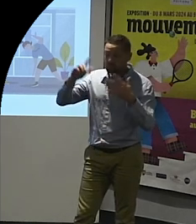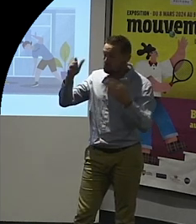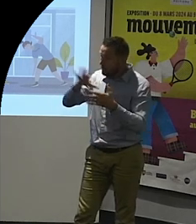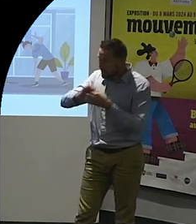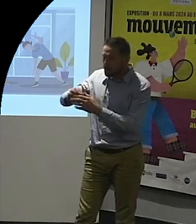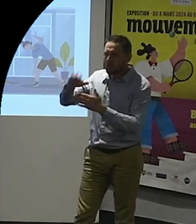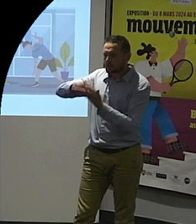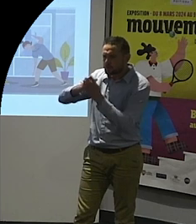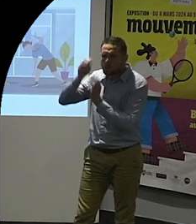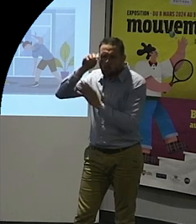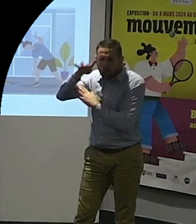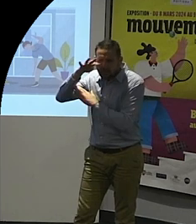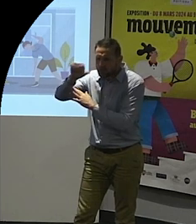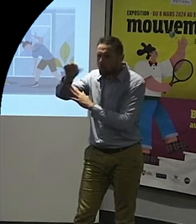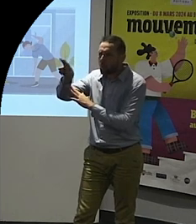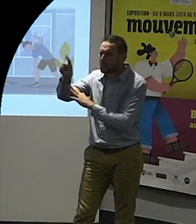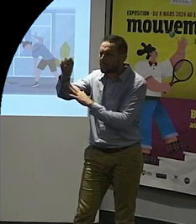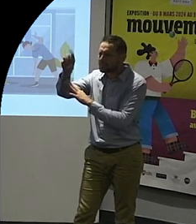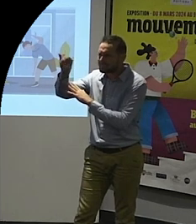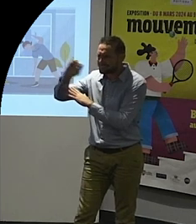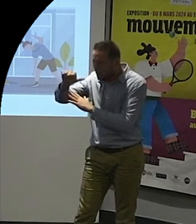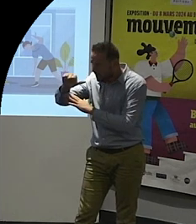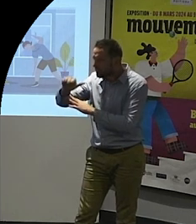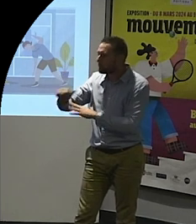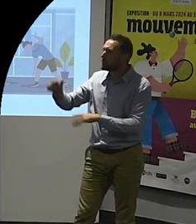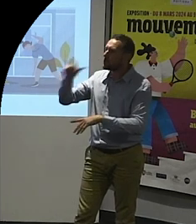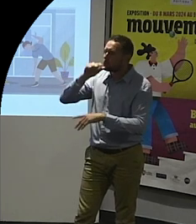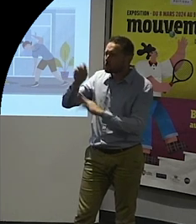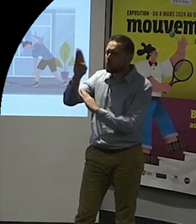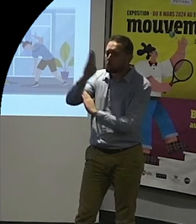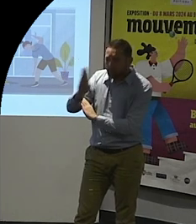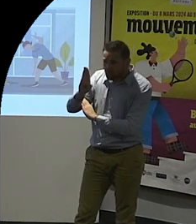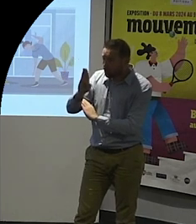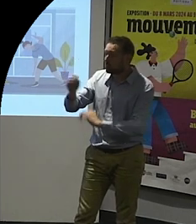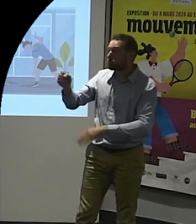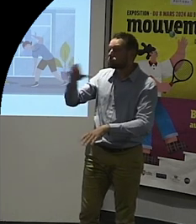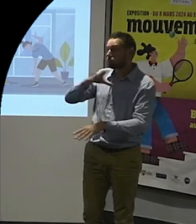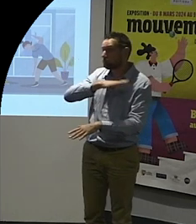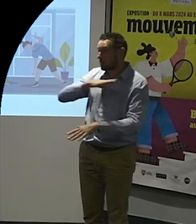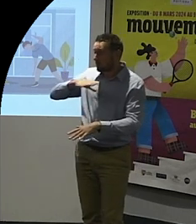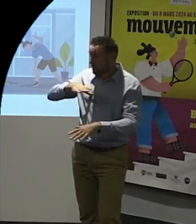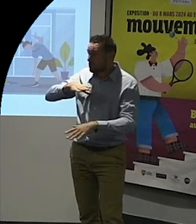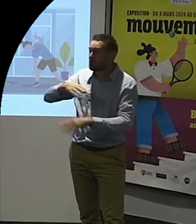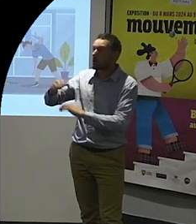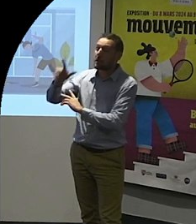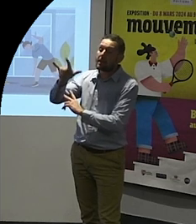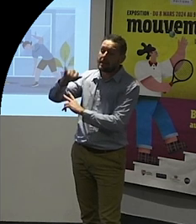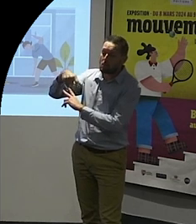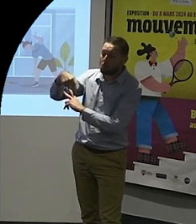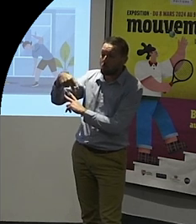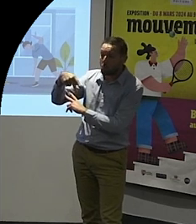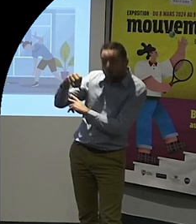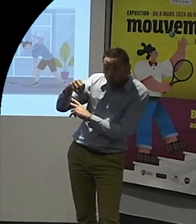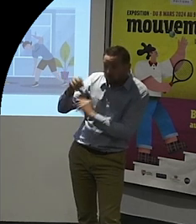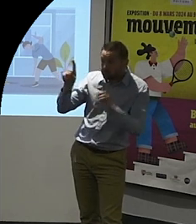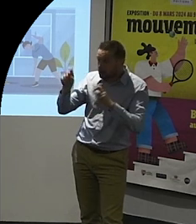Audacia, donc Dominique Brio, Jérôme Berthaud, donc accompagné de Nathalie Hippo, c'est ça, et de